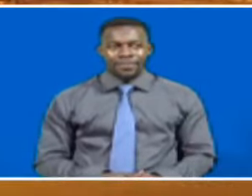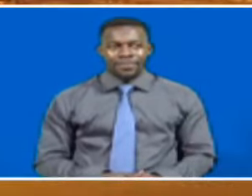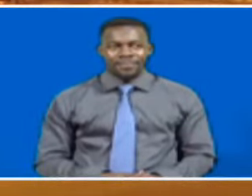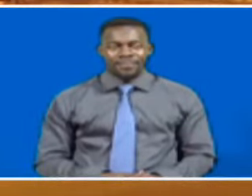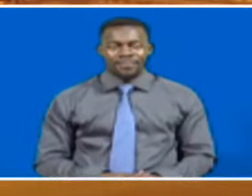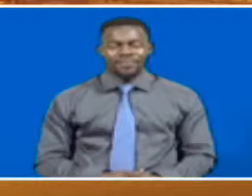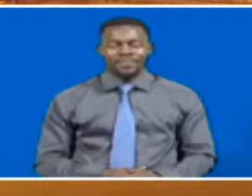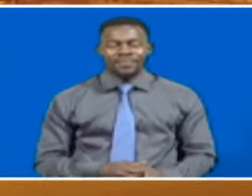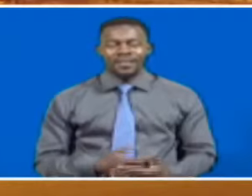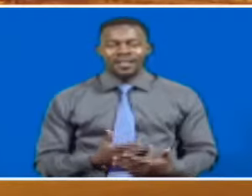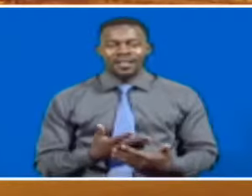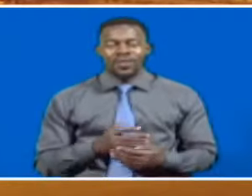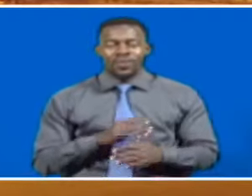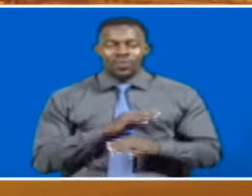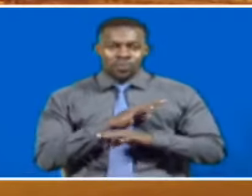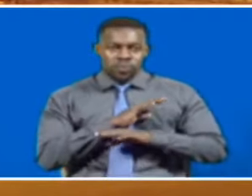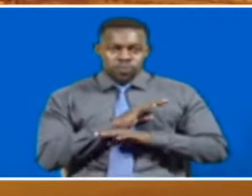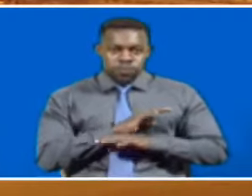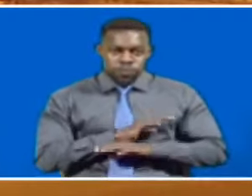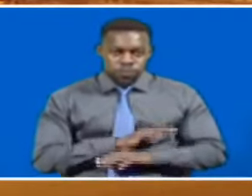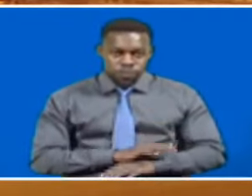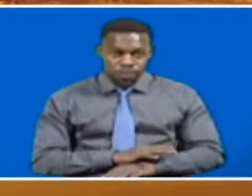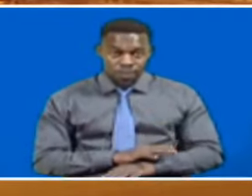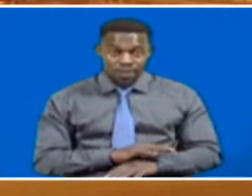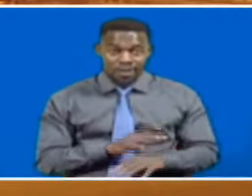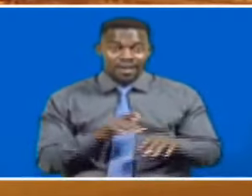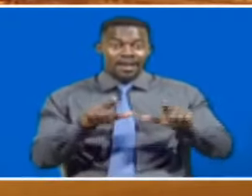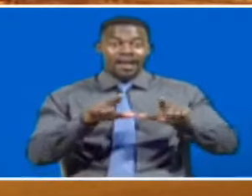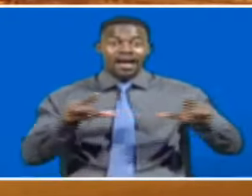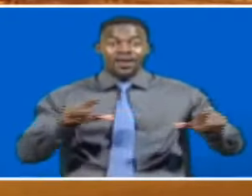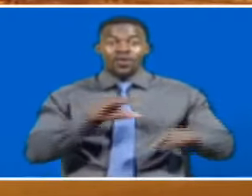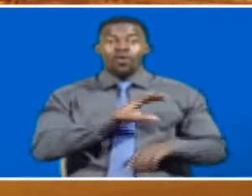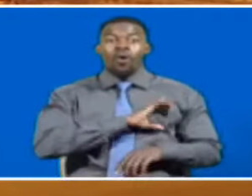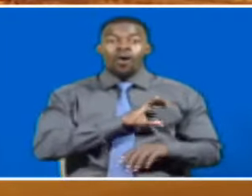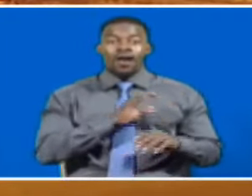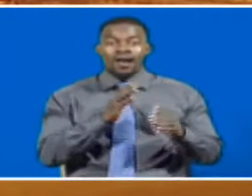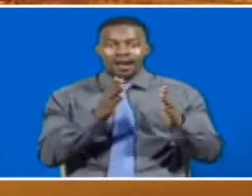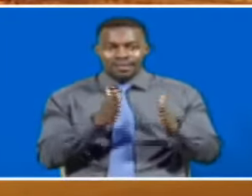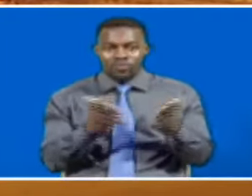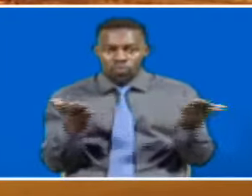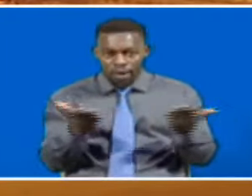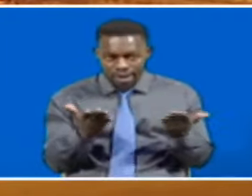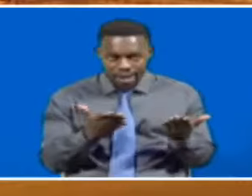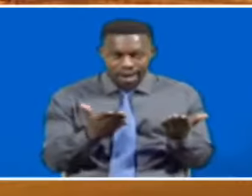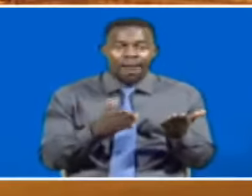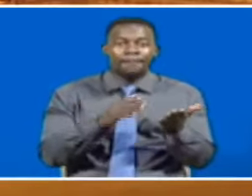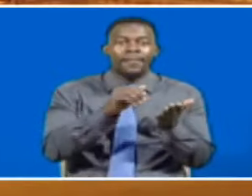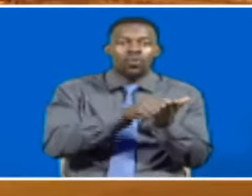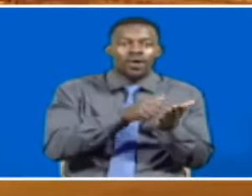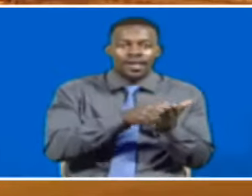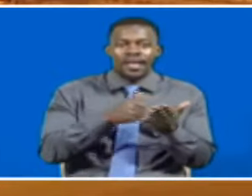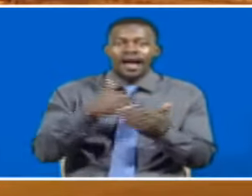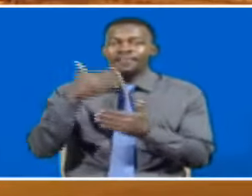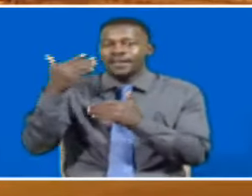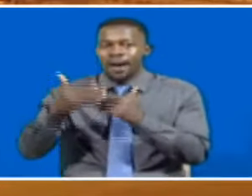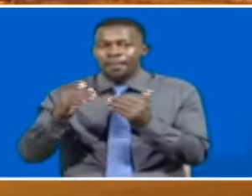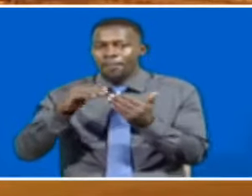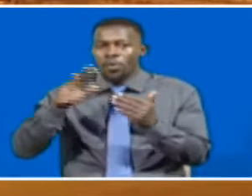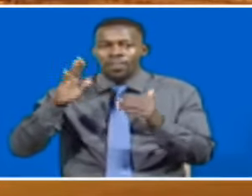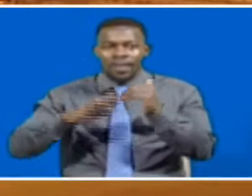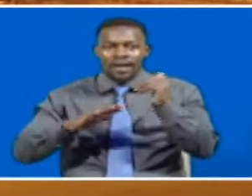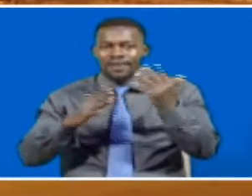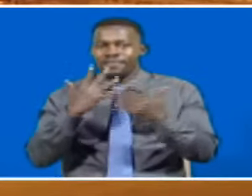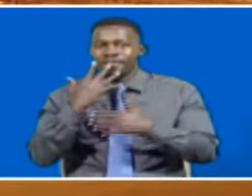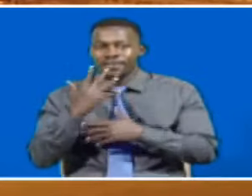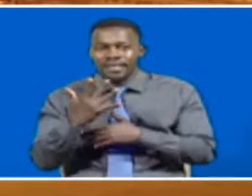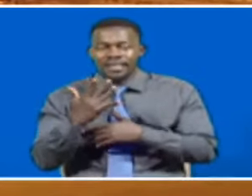Ni afueni ya umiliki wa ardhi kaunti ya Makueni baada ya zaidi ya hatimiliki 500 kutolewa kwa umma eneo hilo, zikiwa juhudi